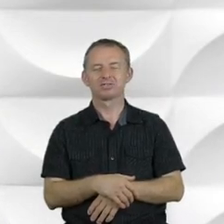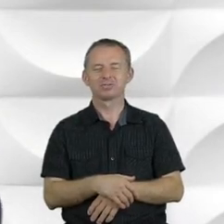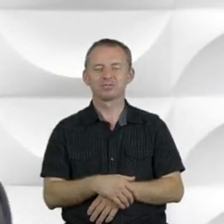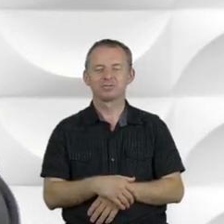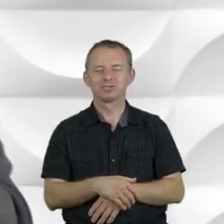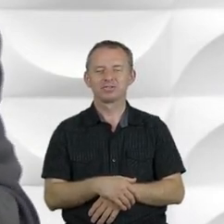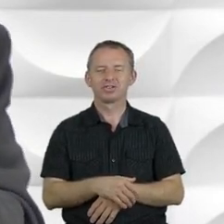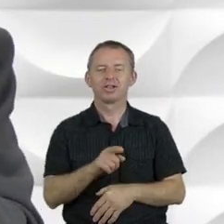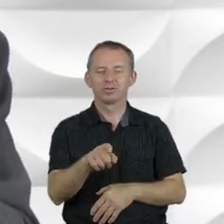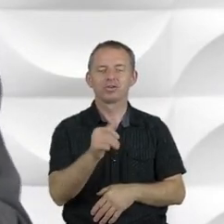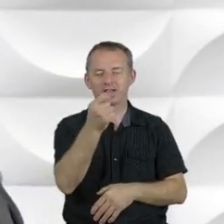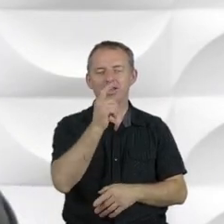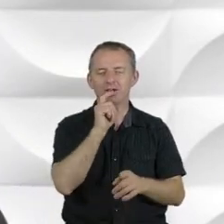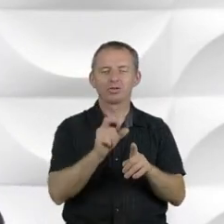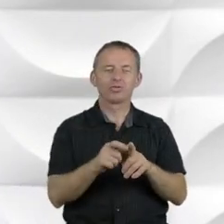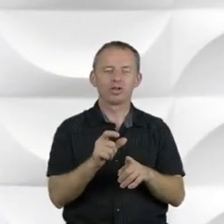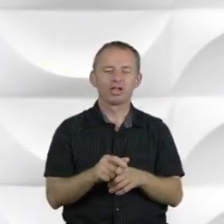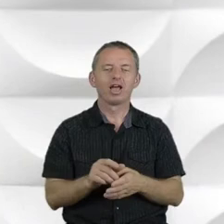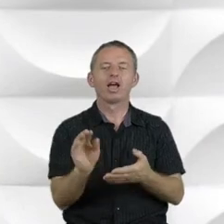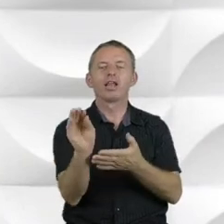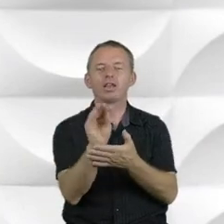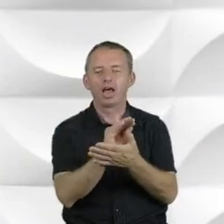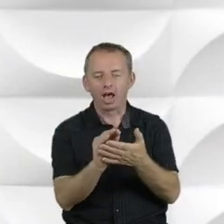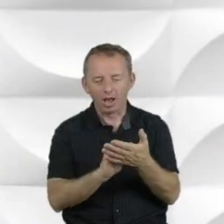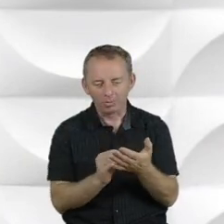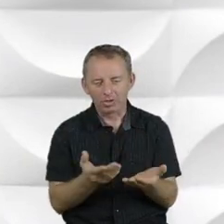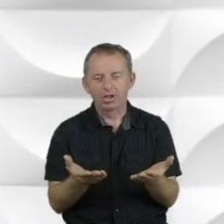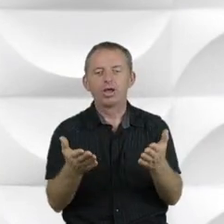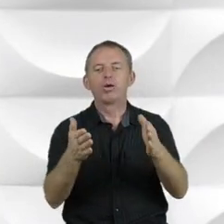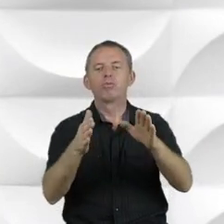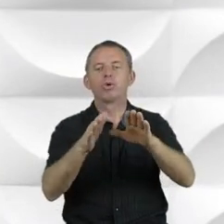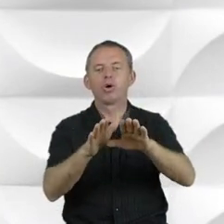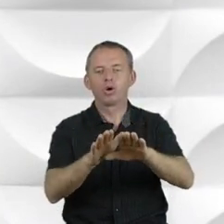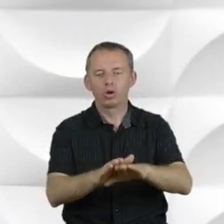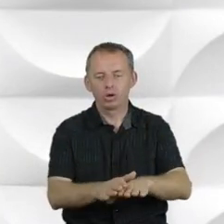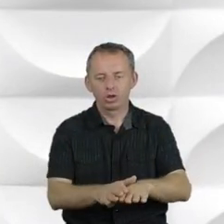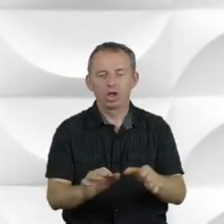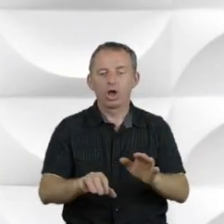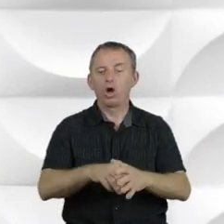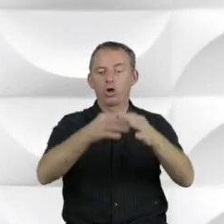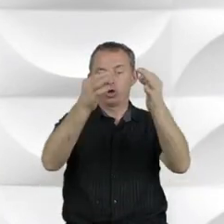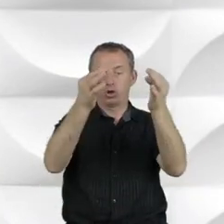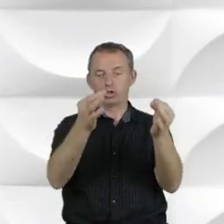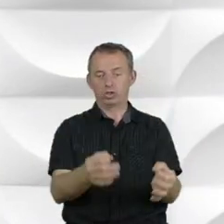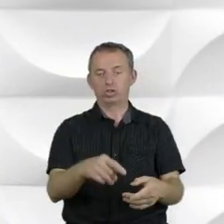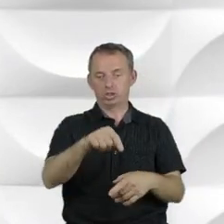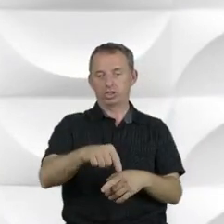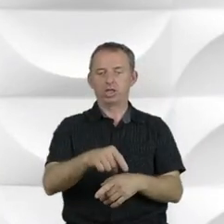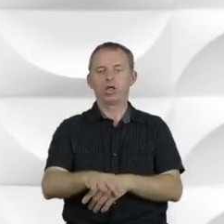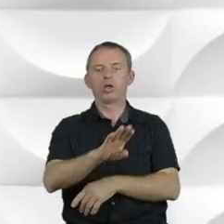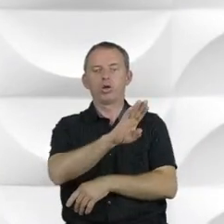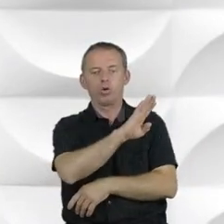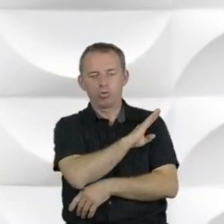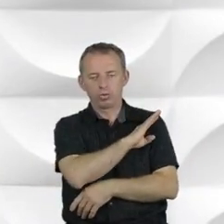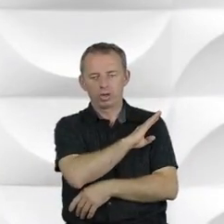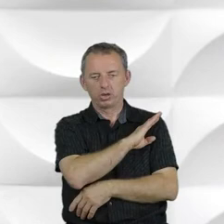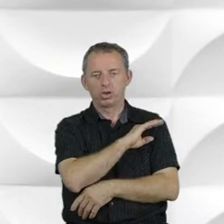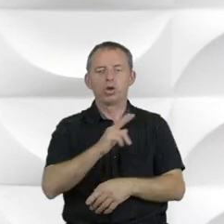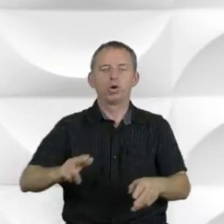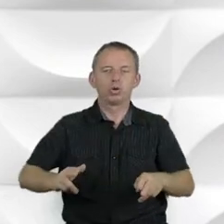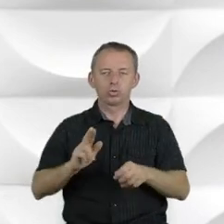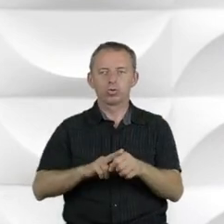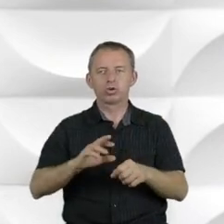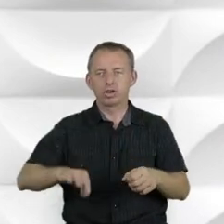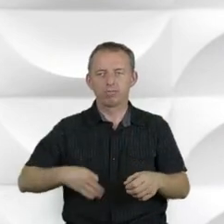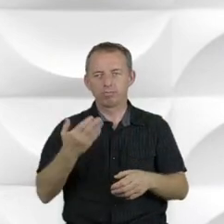Tu jest jedno słowo. Napisz: błogosławieni odtąd umarli, którzy w Panu